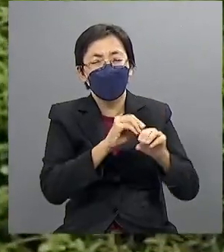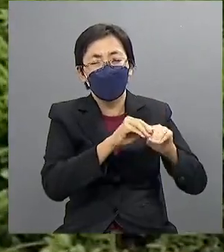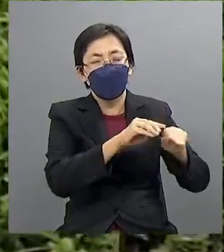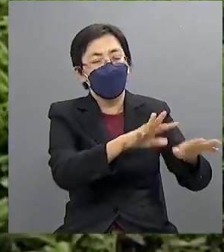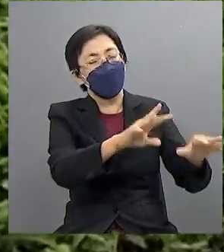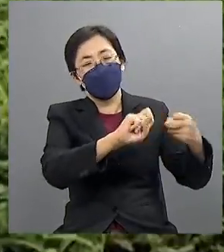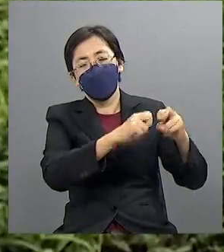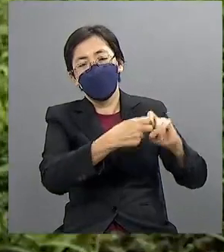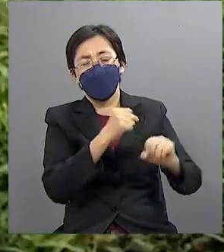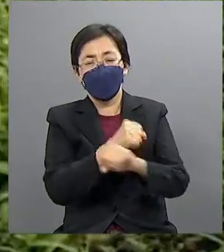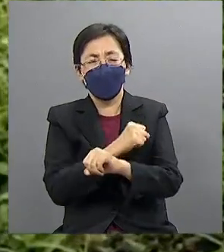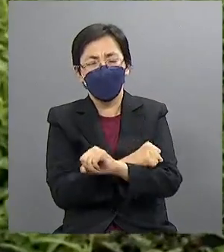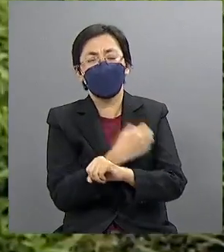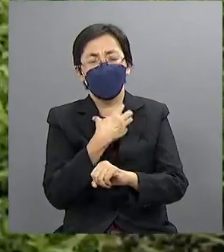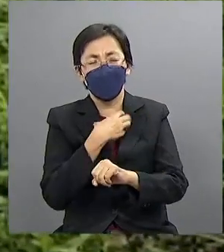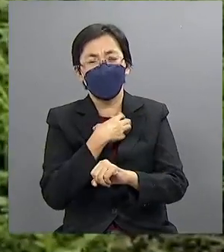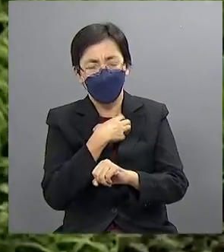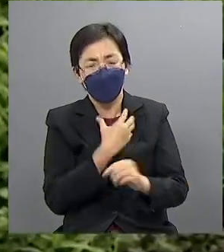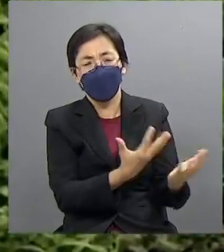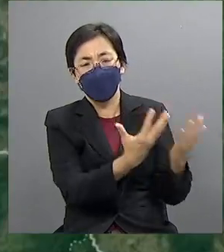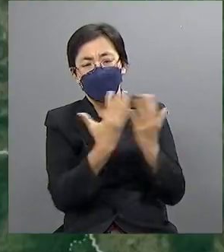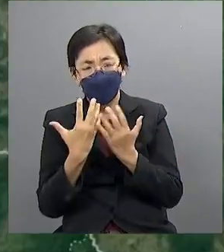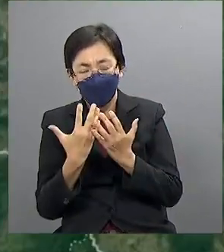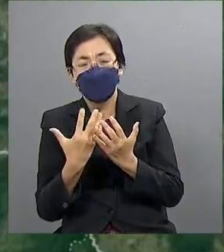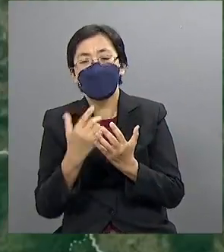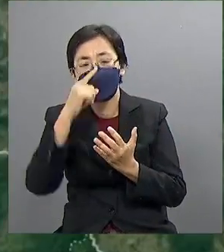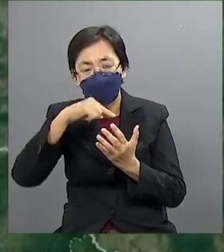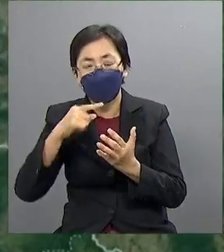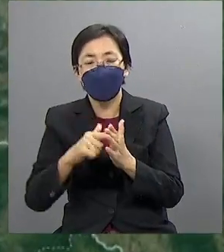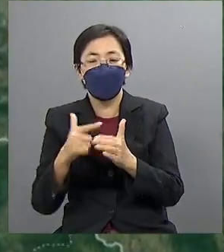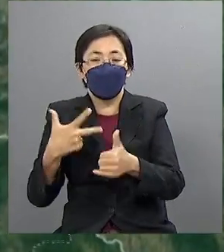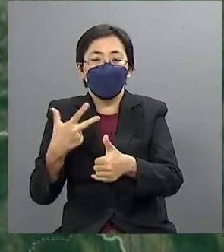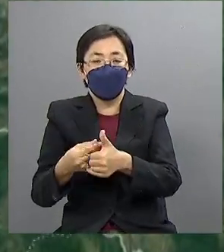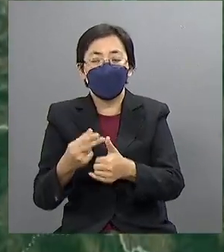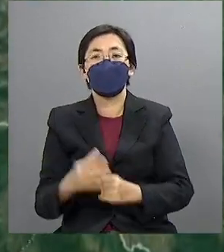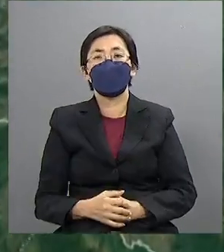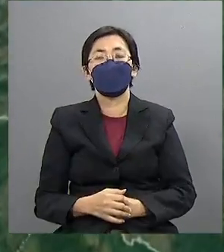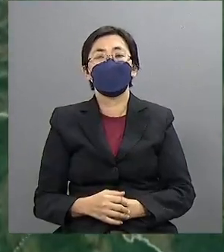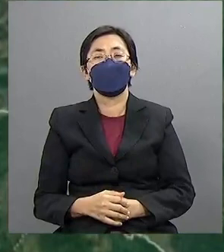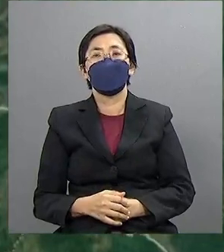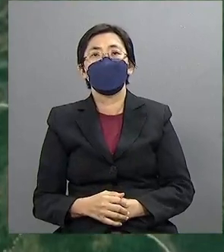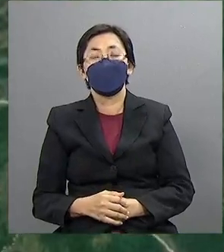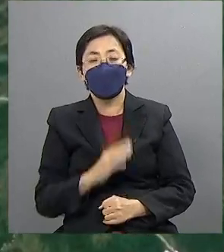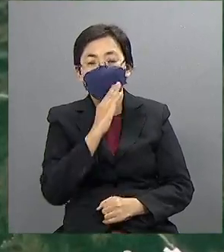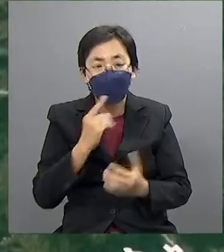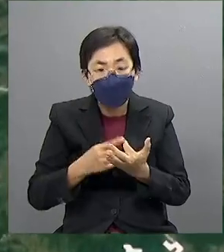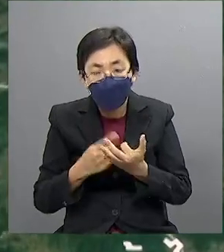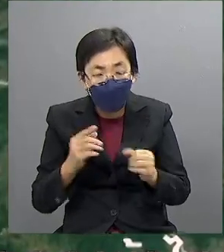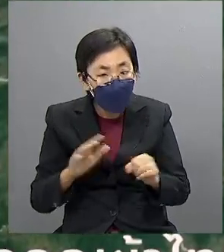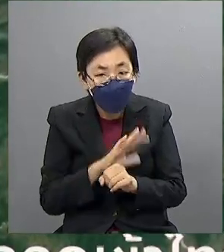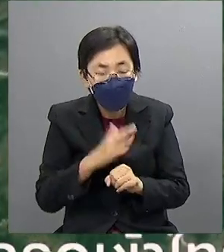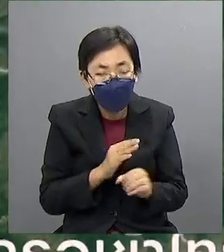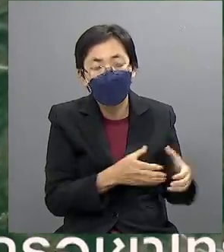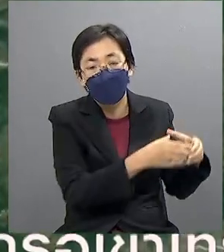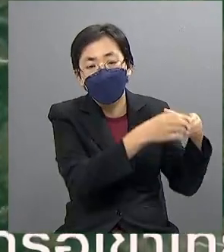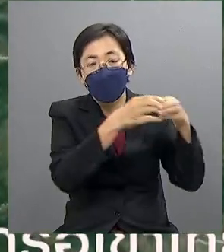ให้รายงานส่วนหนึ่งต้องการที่จะมาฉีดวัคซีนในไทยเมื่อครบจำนวนแรงงานจะถูกนำไปพักรอที่บ้าน